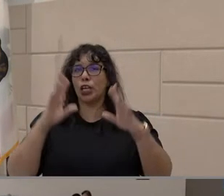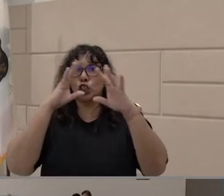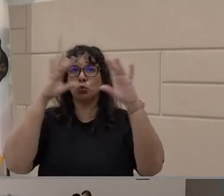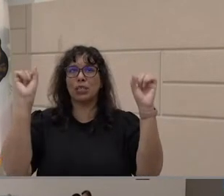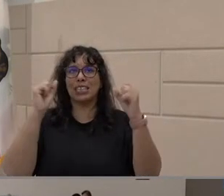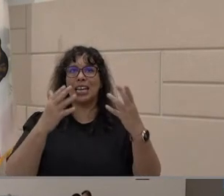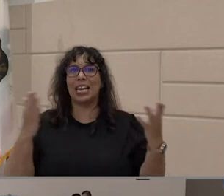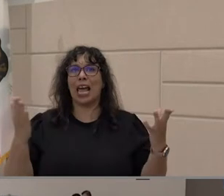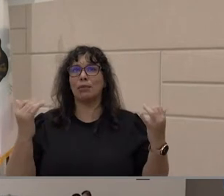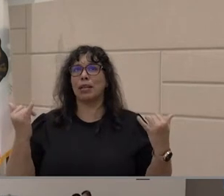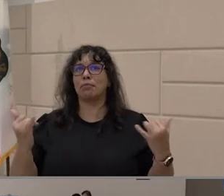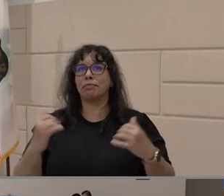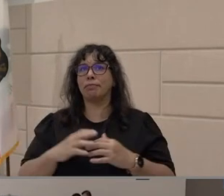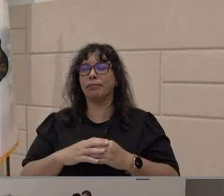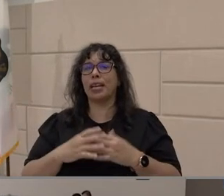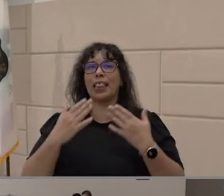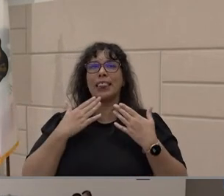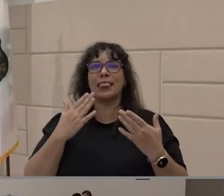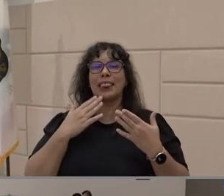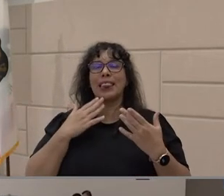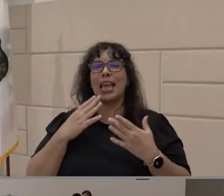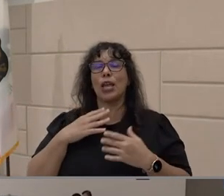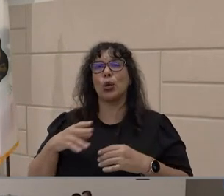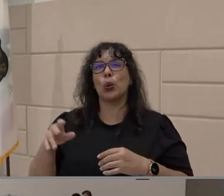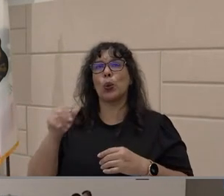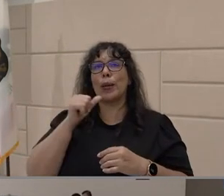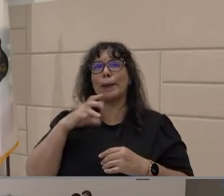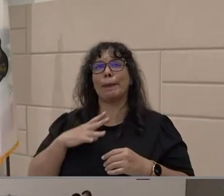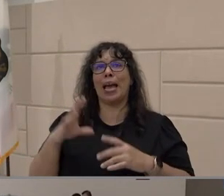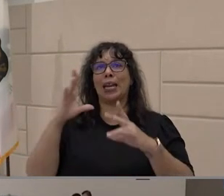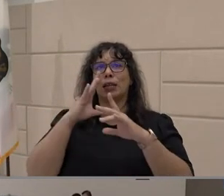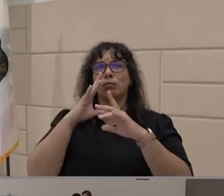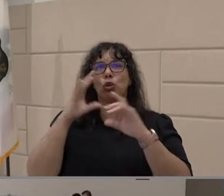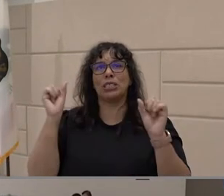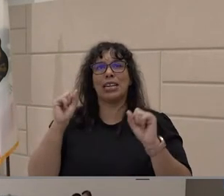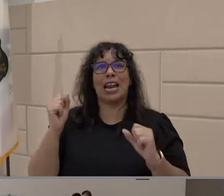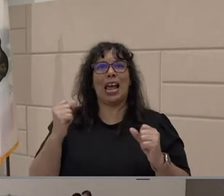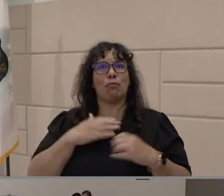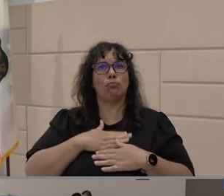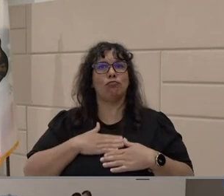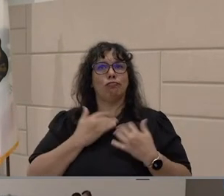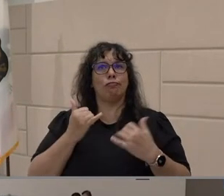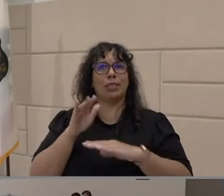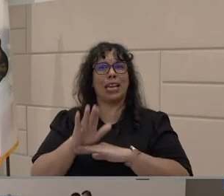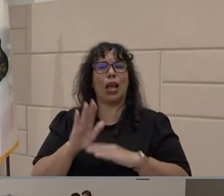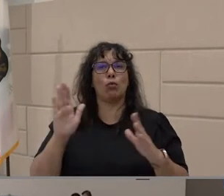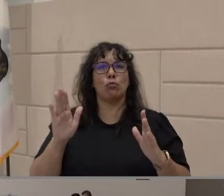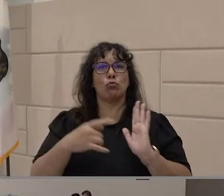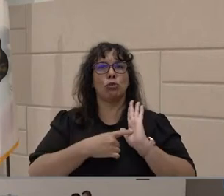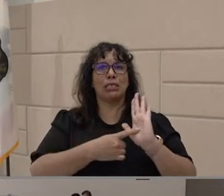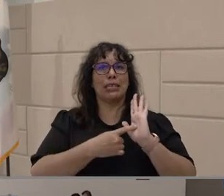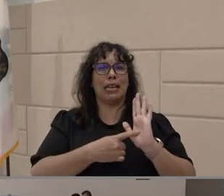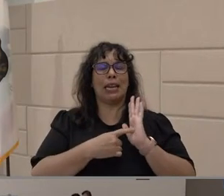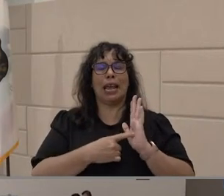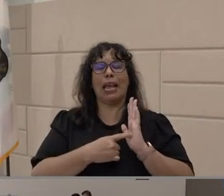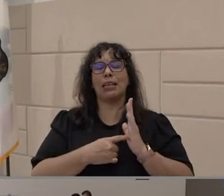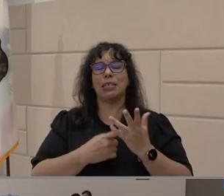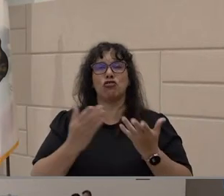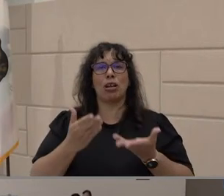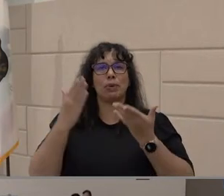5ទួលនឹង0ចំណុចតទៅនឹងអគ្គនាយកខ្ញុំនឹងការរៀននិយាយពីសំណុំ